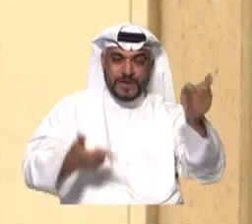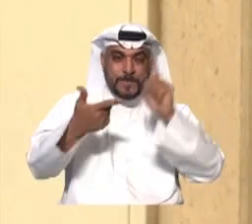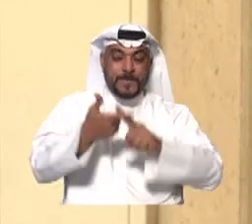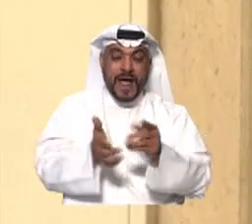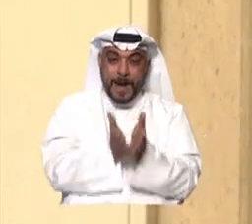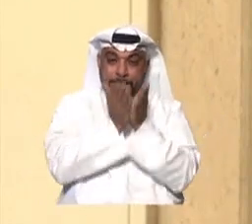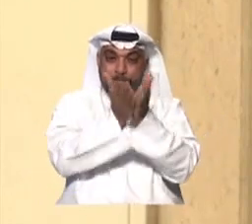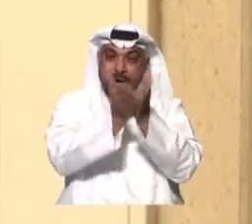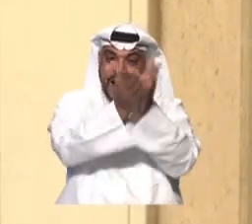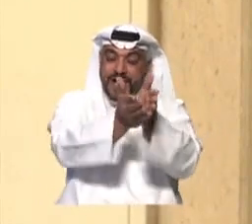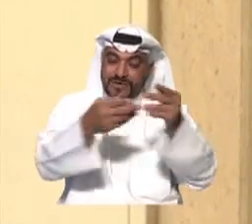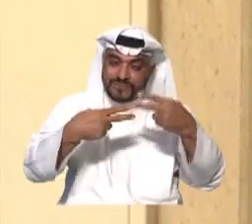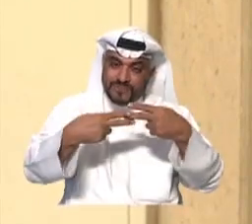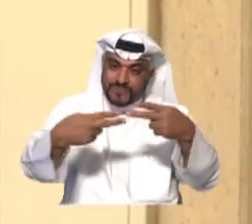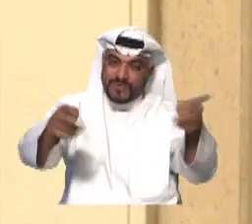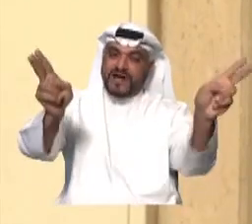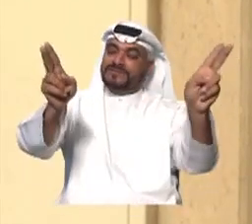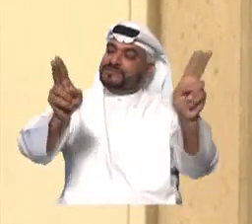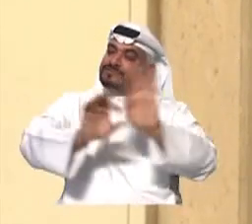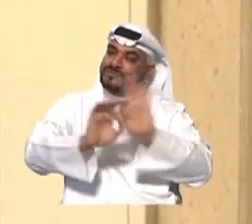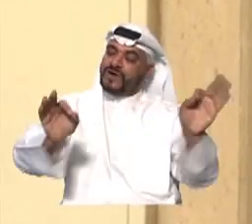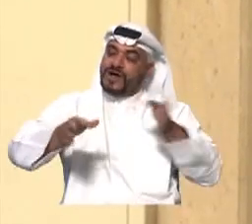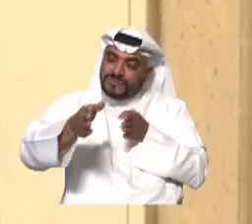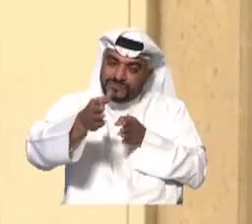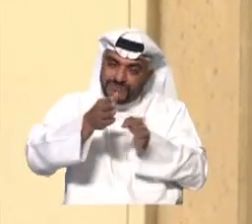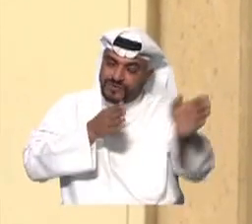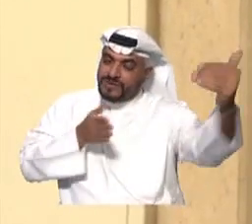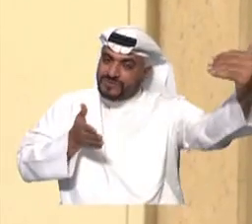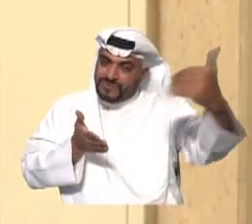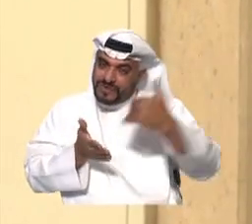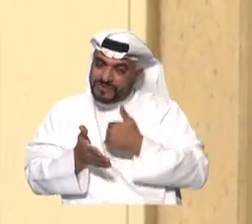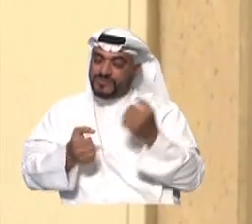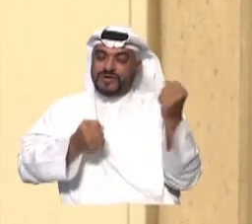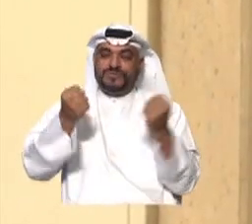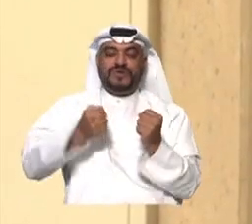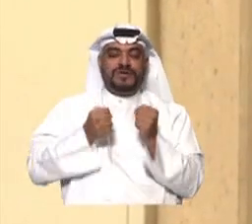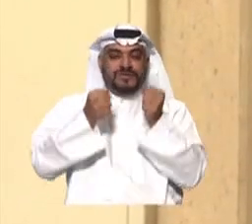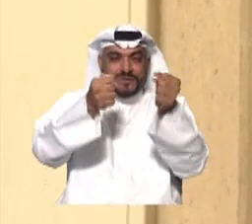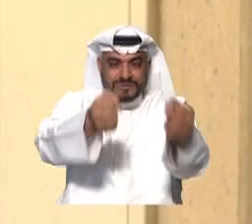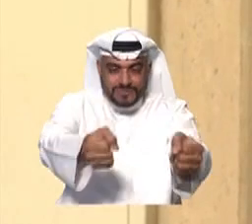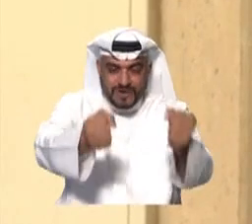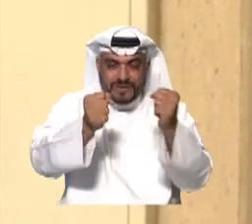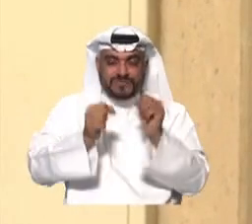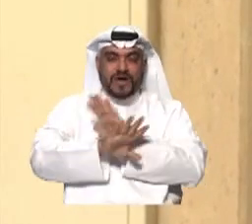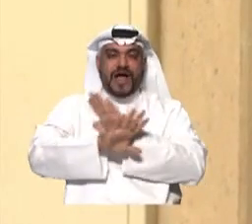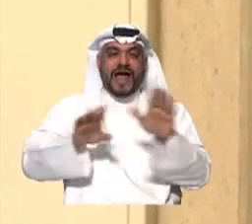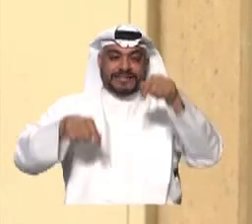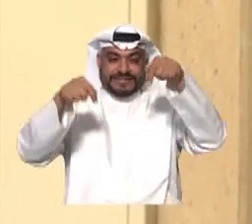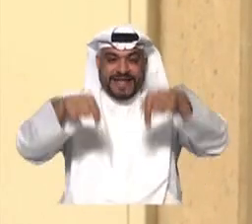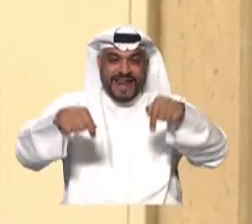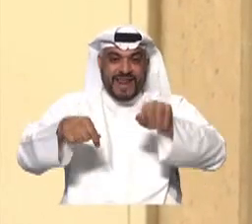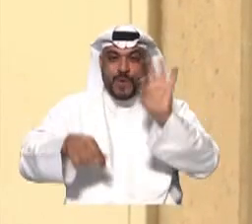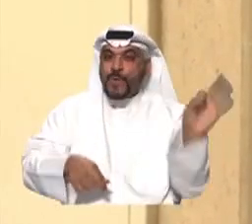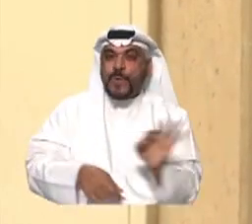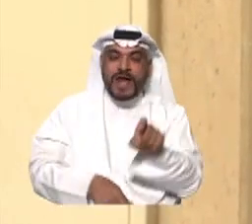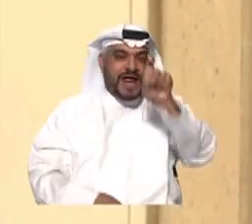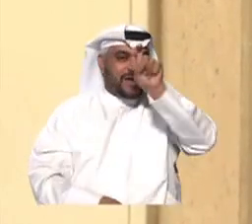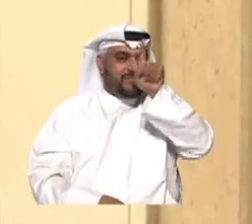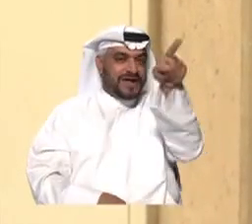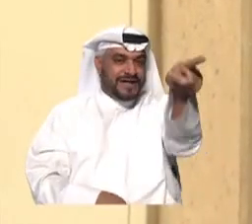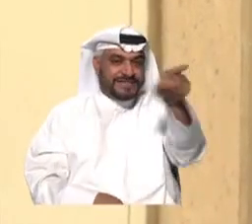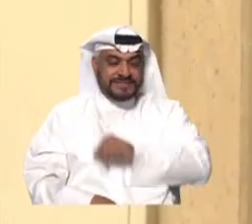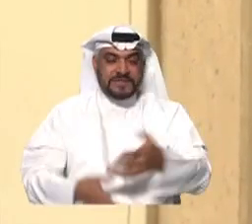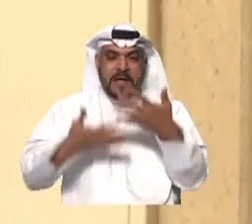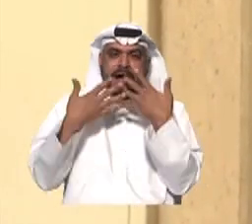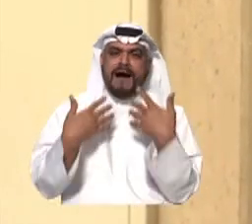المسافرين بالنسبة للمغادرين وأيضا للقادمين إلى البلاد من خلال المنافذ البرية. تواجدنا في منفذ نويصيب لله الحمد نشاهد السلاسة